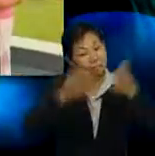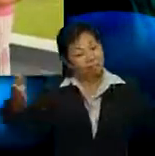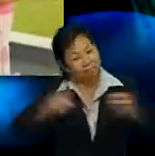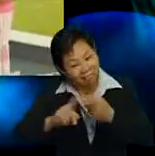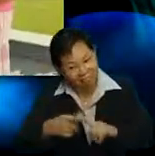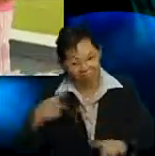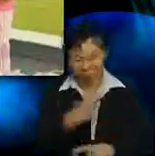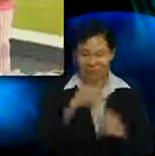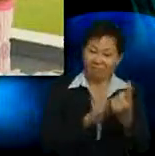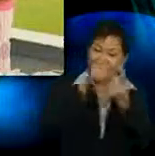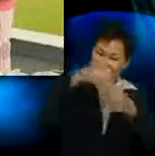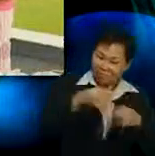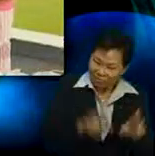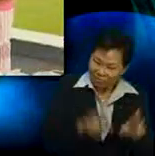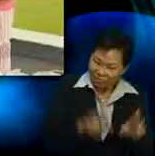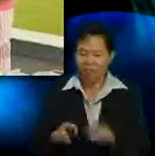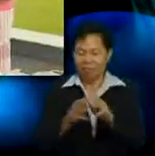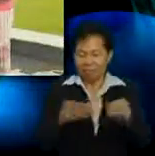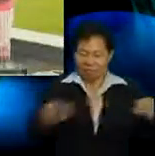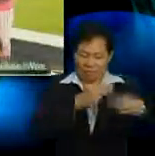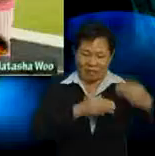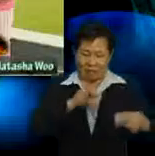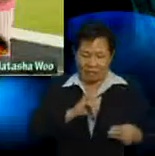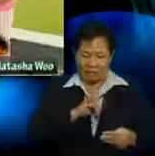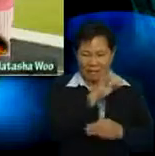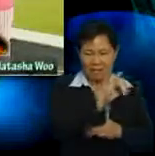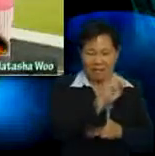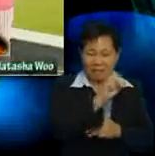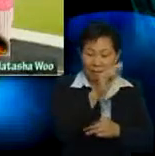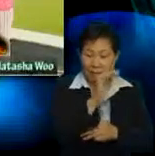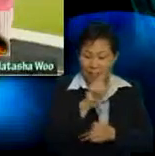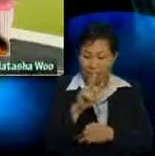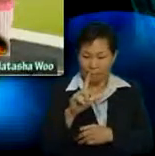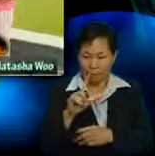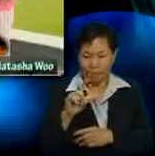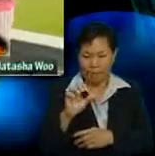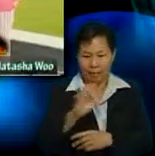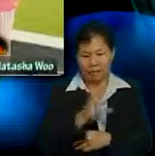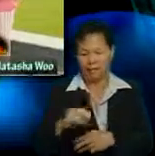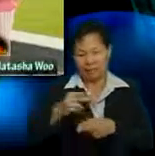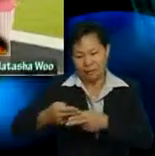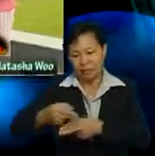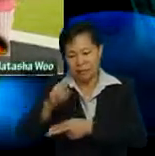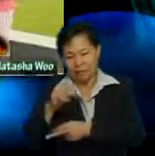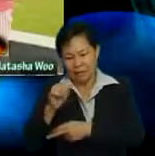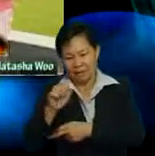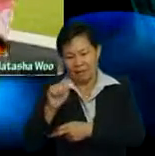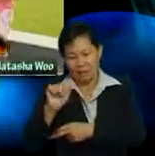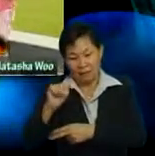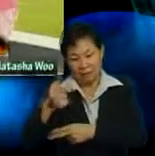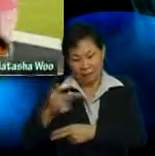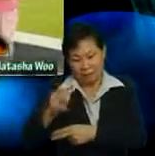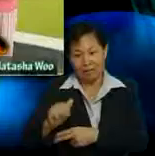Kawan-kawan, kita bertemu lagi dalam rancangan Majalah Moral. Saya Isabel Evans. Dan saya Natasha Wu. Kami berdua sekarang ini sedang berada